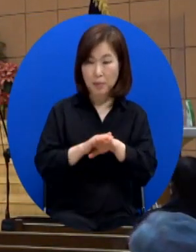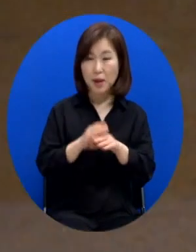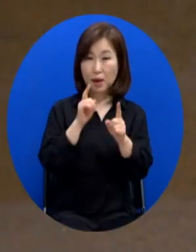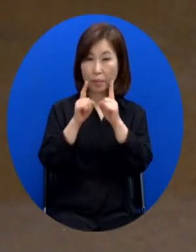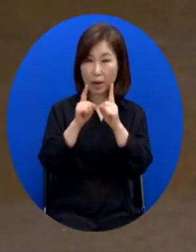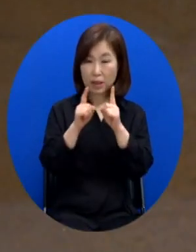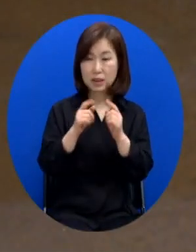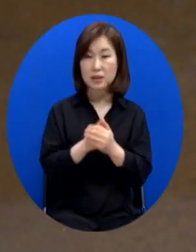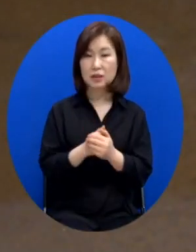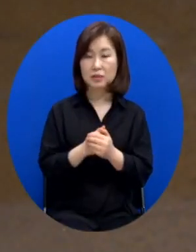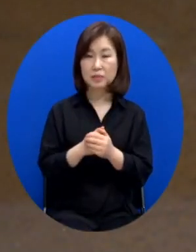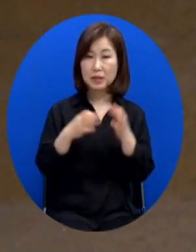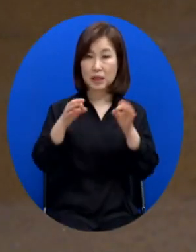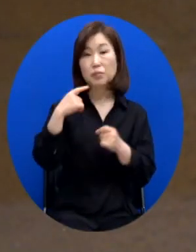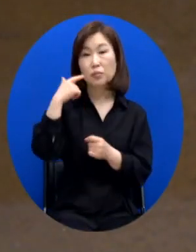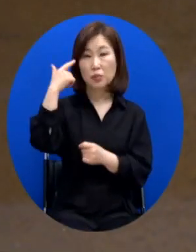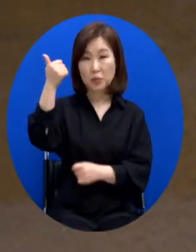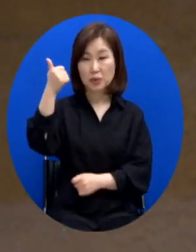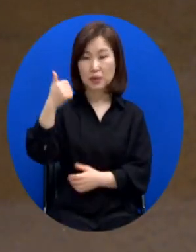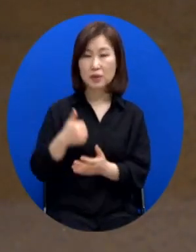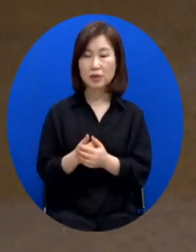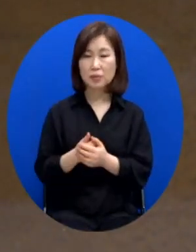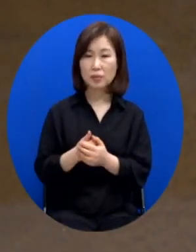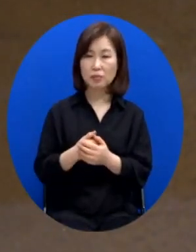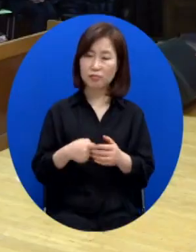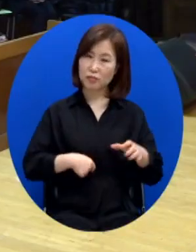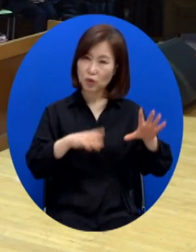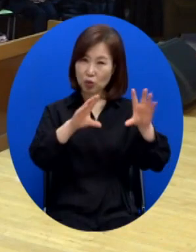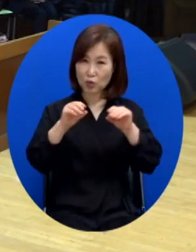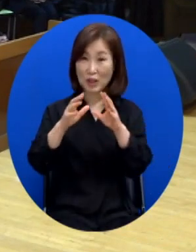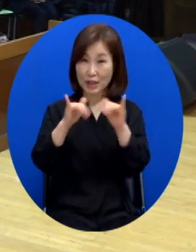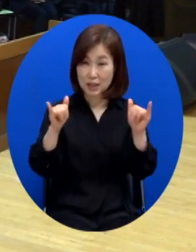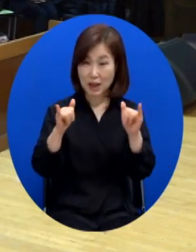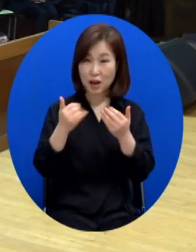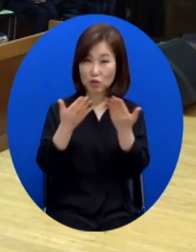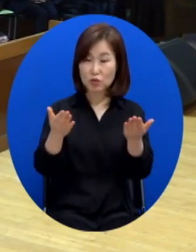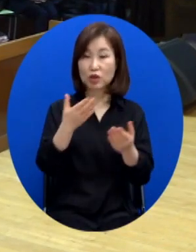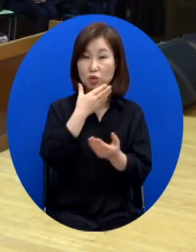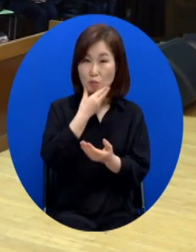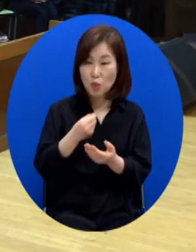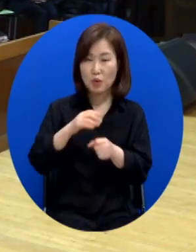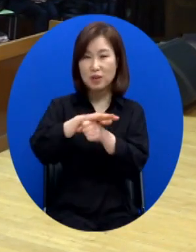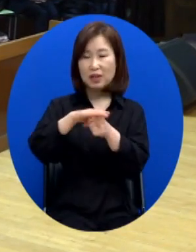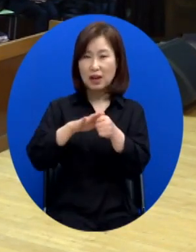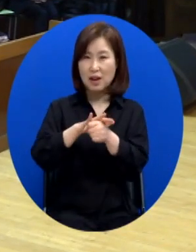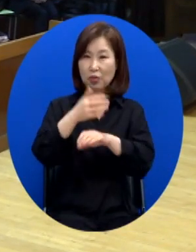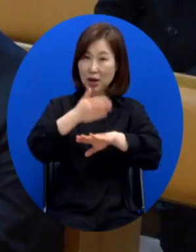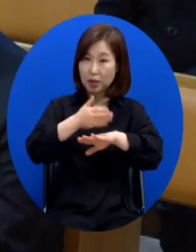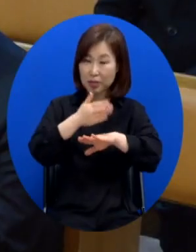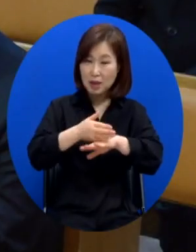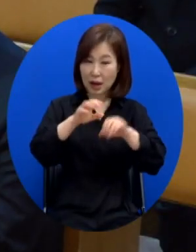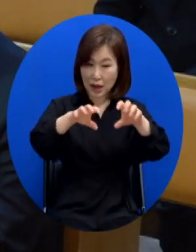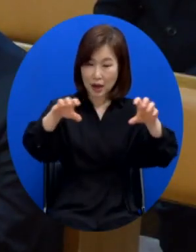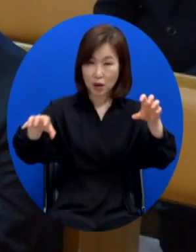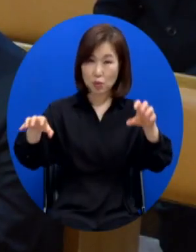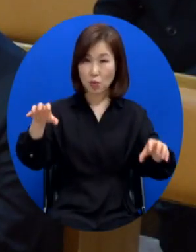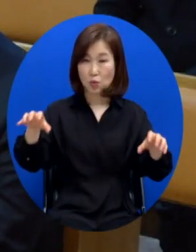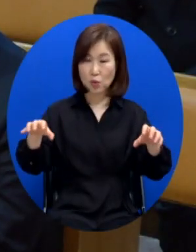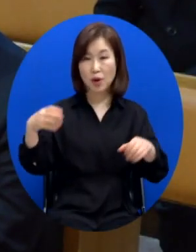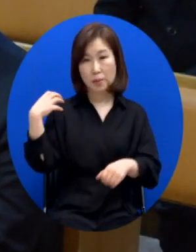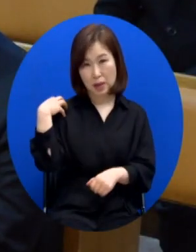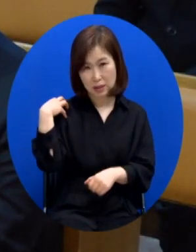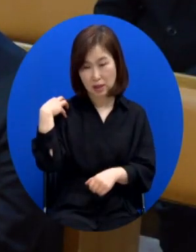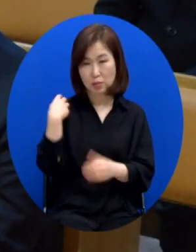인기총 총회장 김기덕 목사는 온유한 자에게 주시는 복은 사랑과 감사라며 각자의 처소에서 받은 사명을